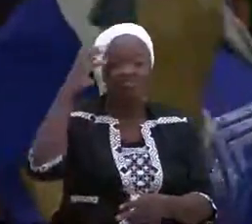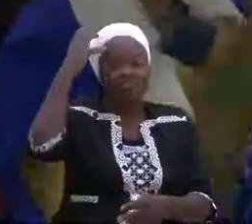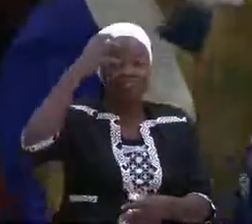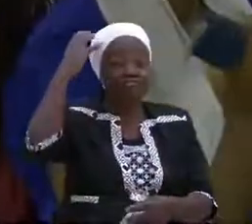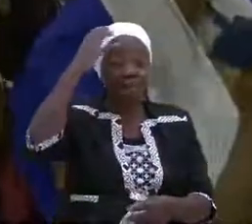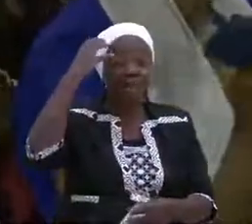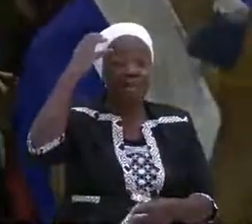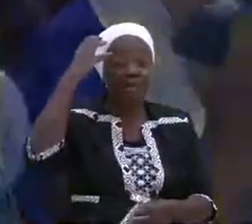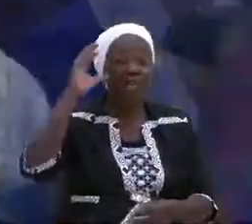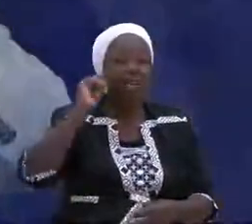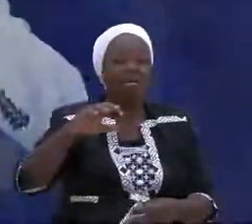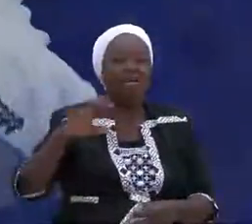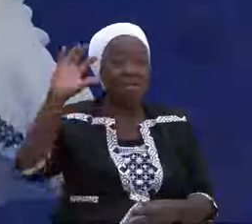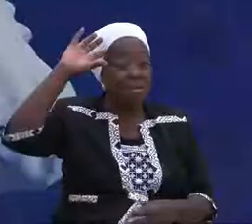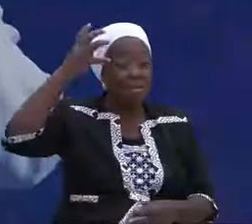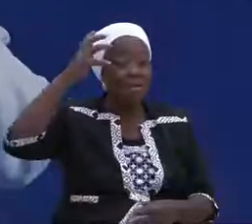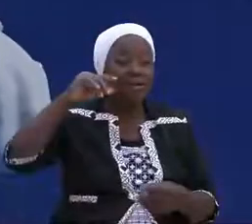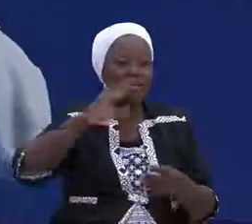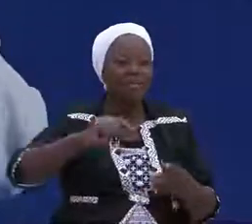L'insanité va disparaître.